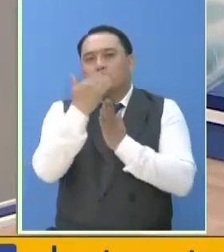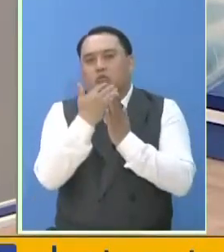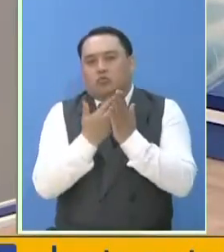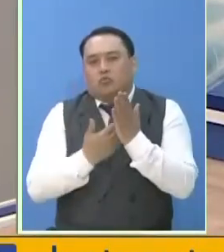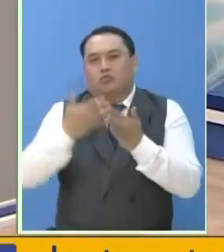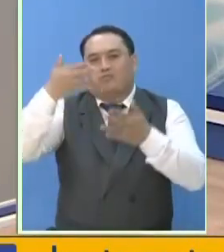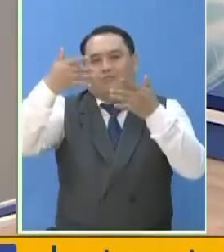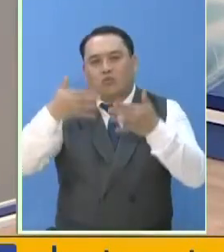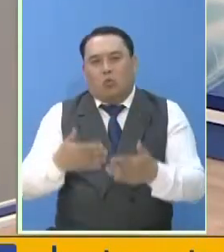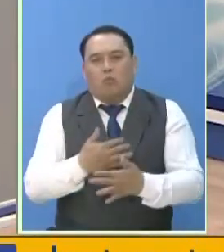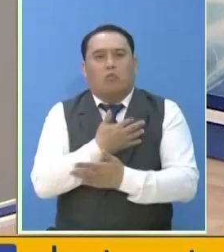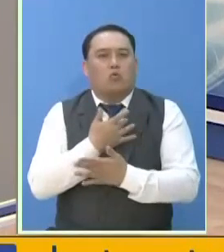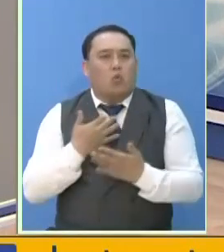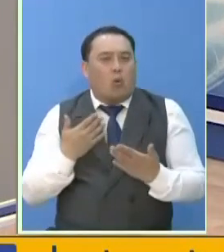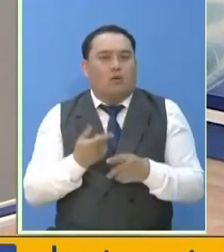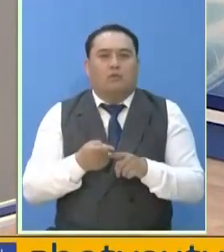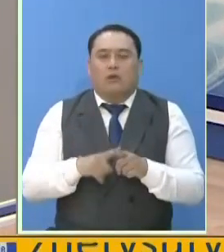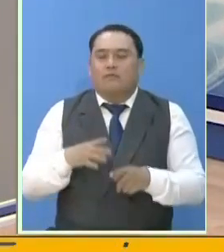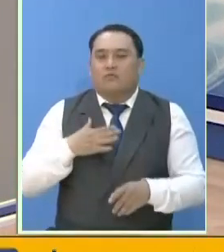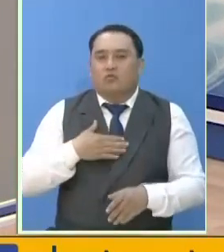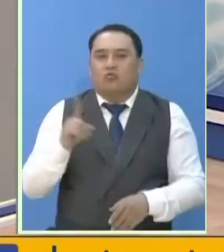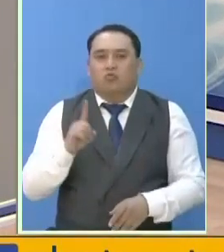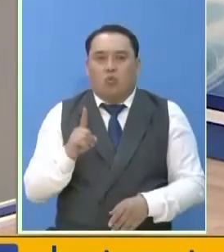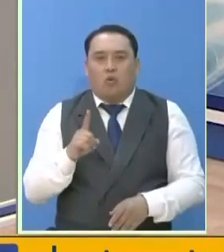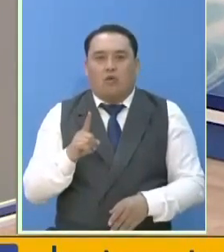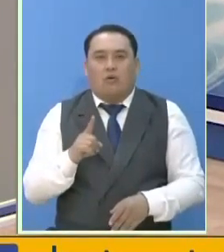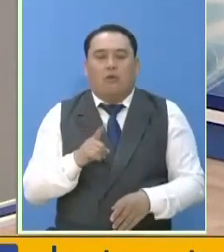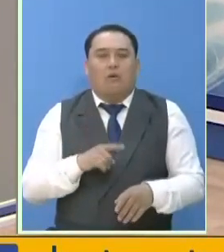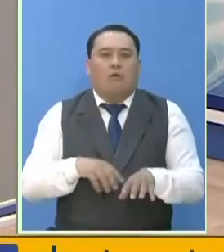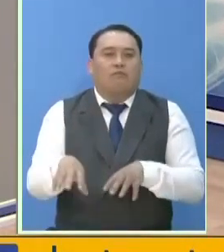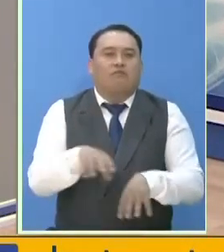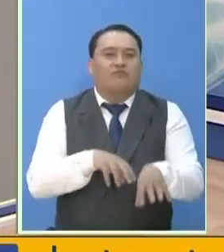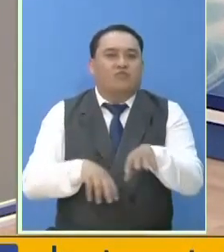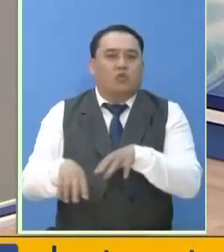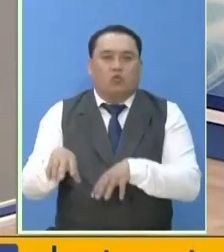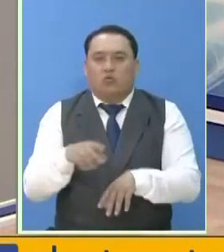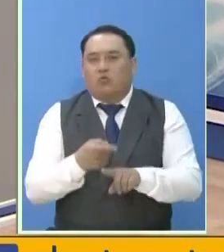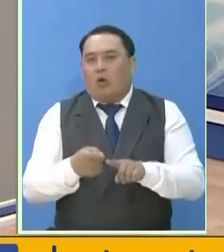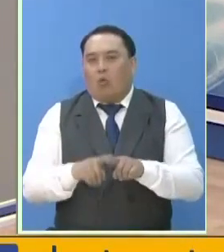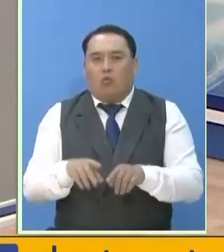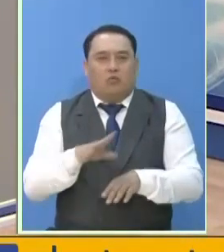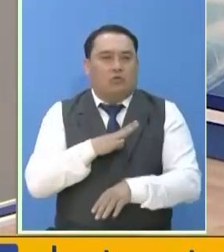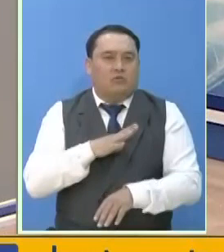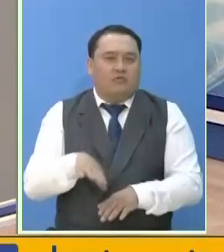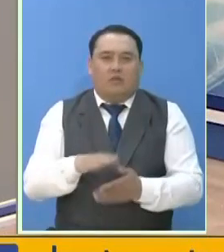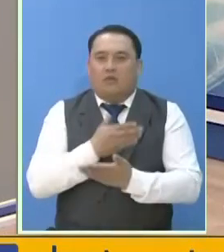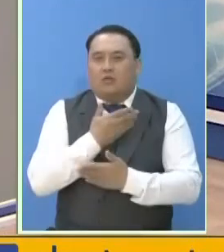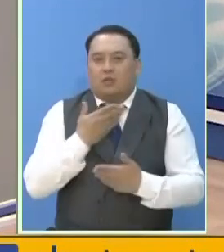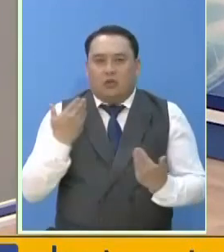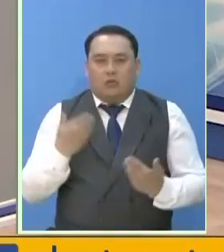входят. Очень-очень много. И тут сказать, что есть какая-то аффилированность или есть какая-то, допустим, в этом